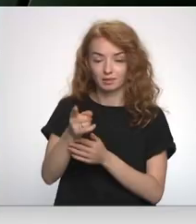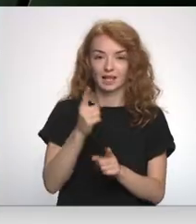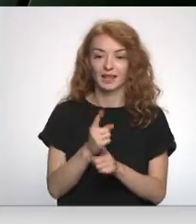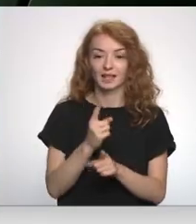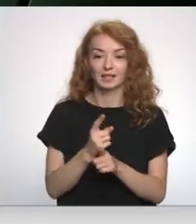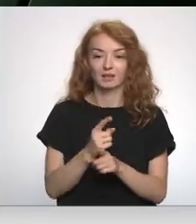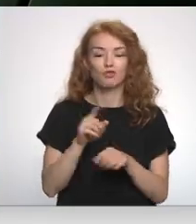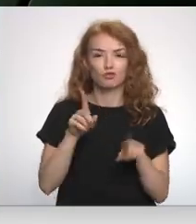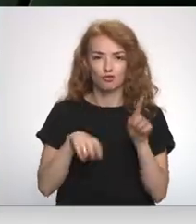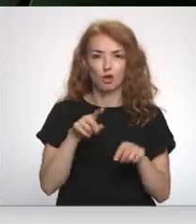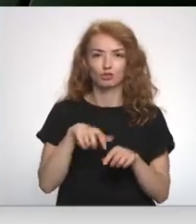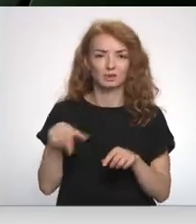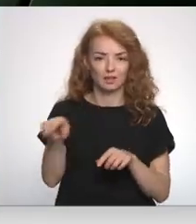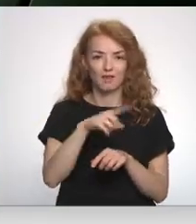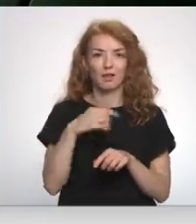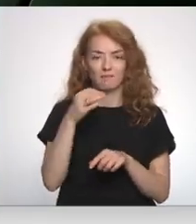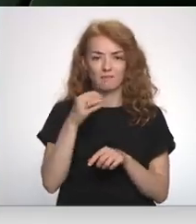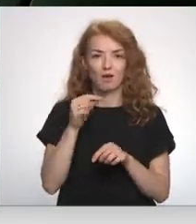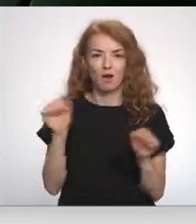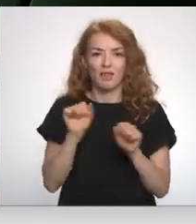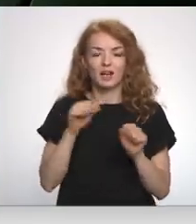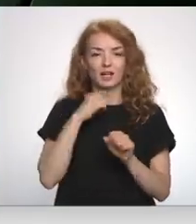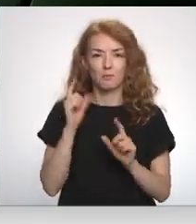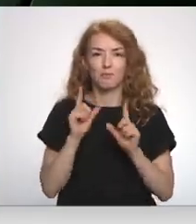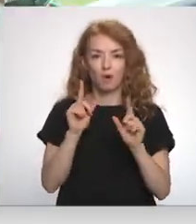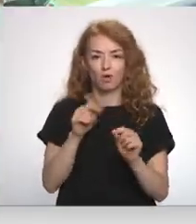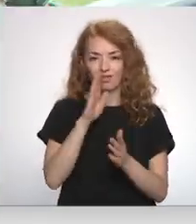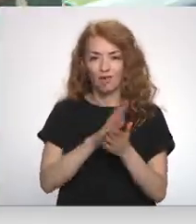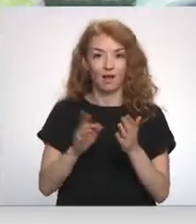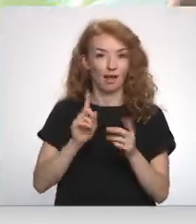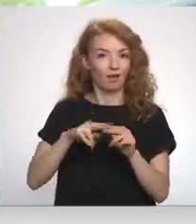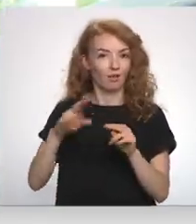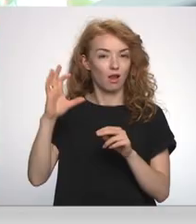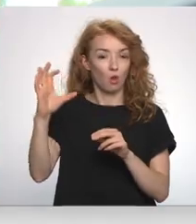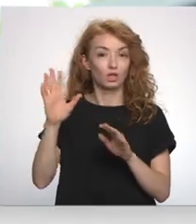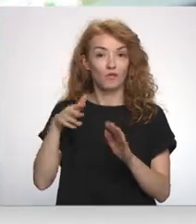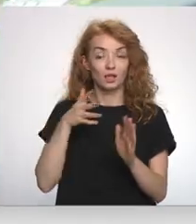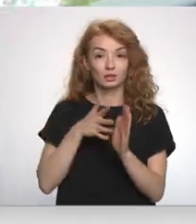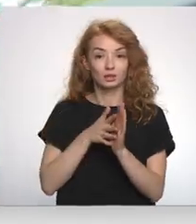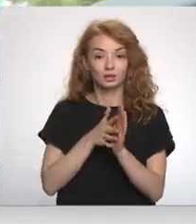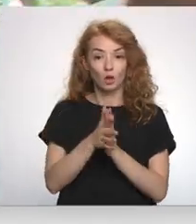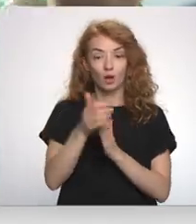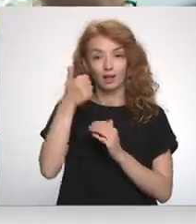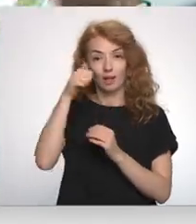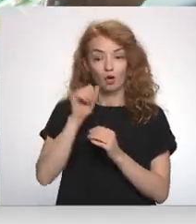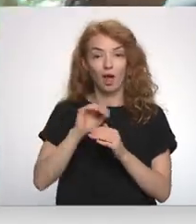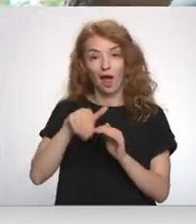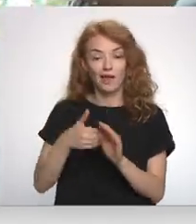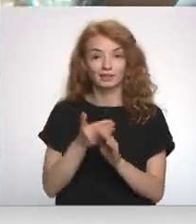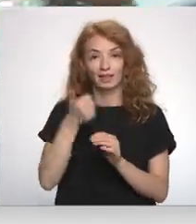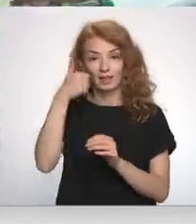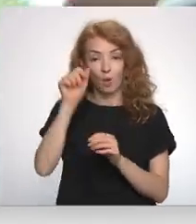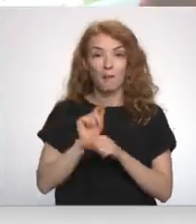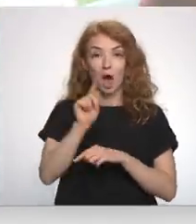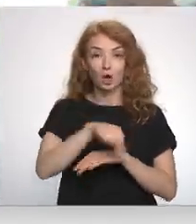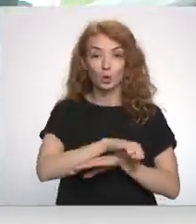apdzen. Redzam, ka daudziem Latvijā ir ierasts braukt nedaudz ātrāk kā atļauts. Tu vari braukt caur Igauniju aiz Igauņu. Igaunis iebrauc pāri